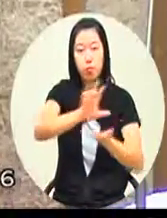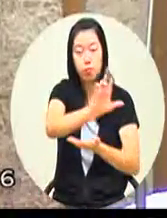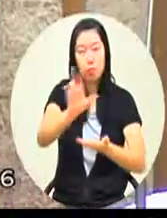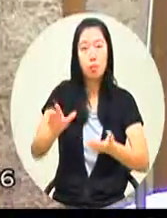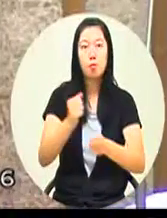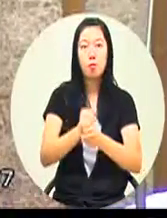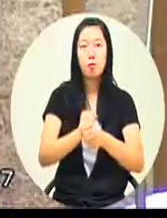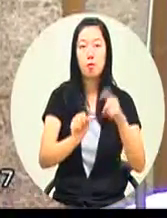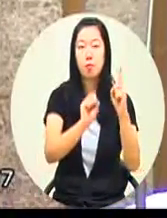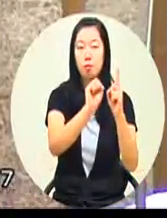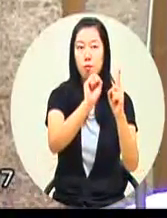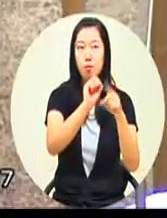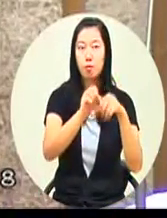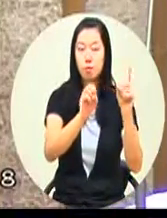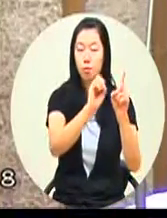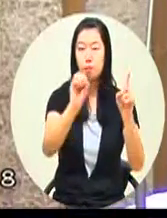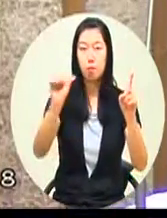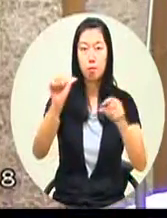在